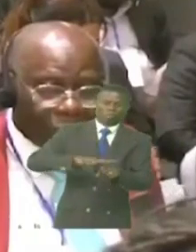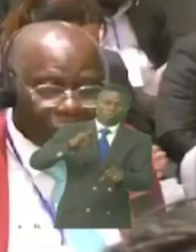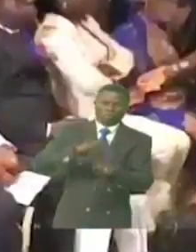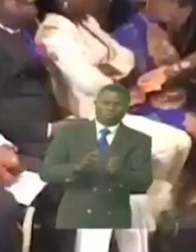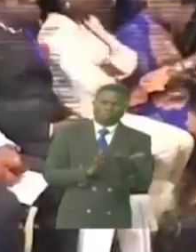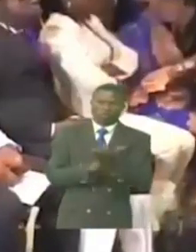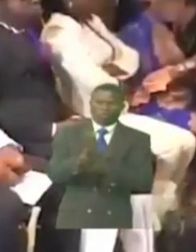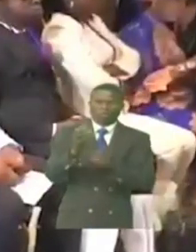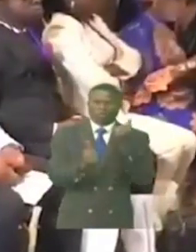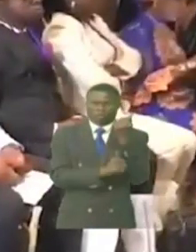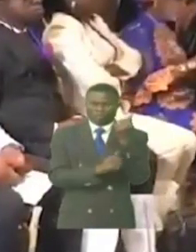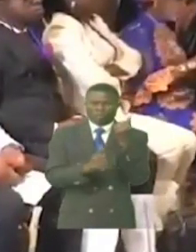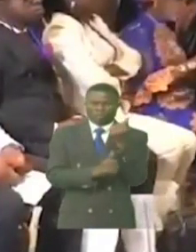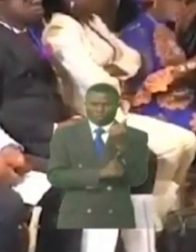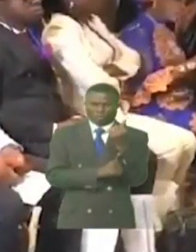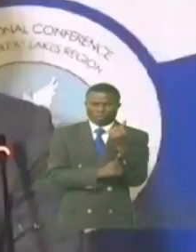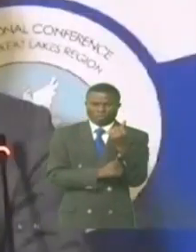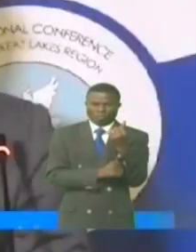de l'homme.